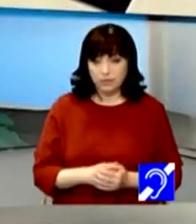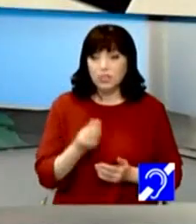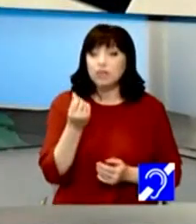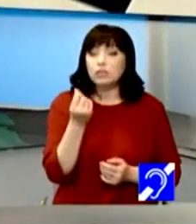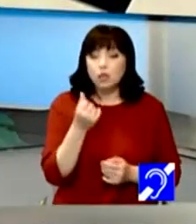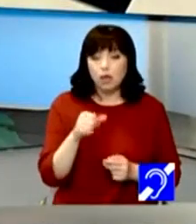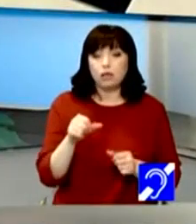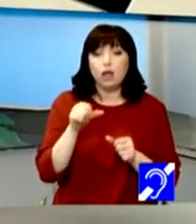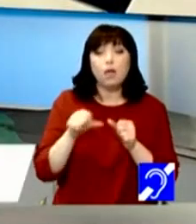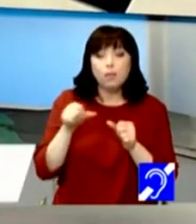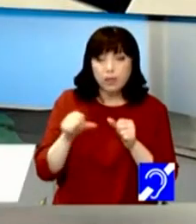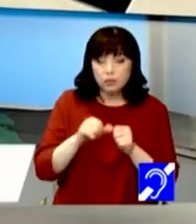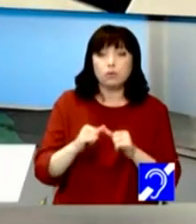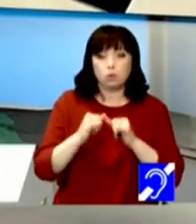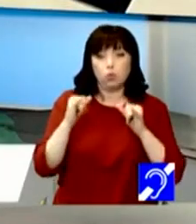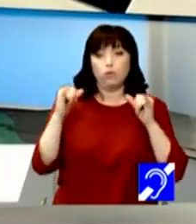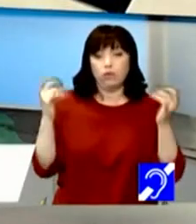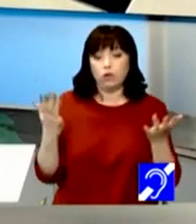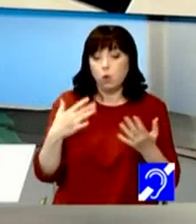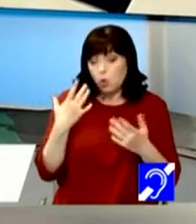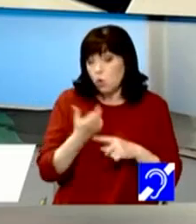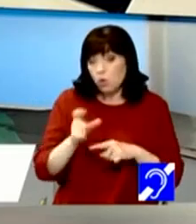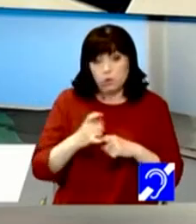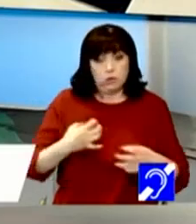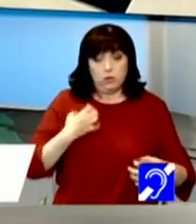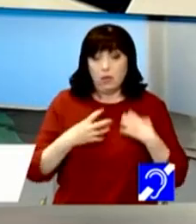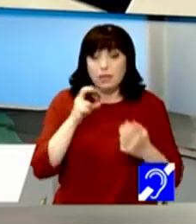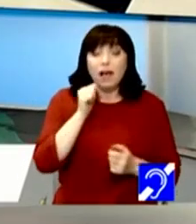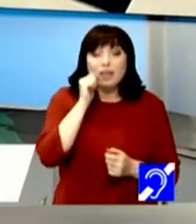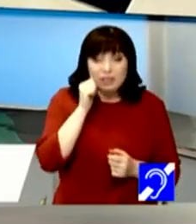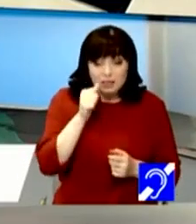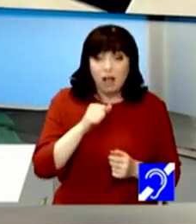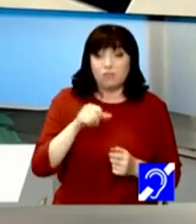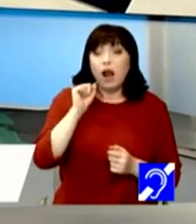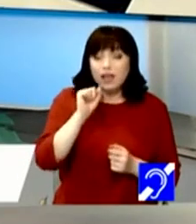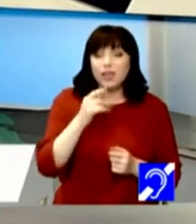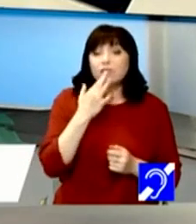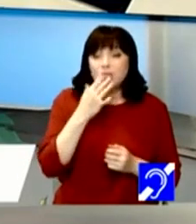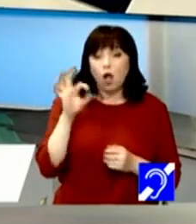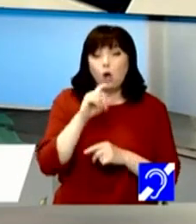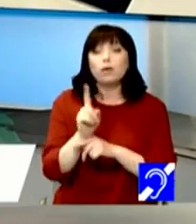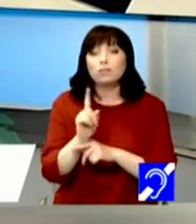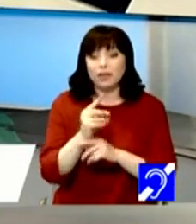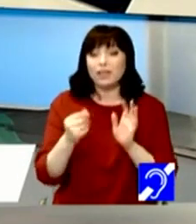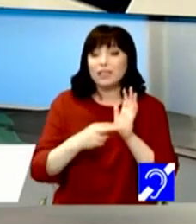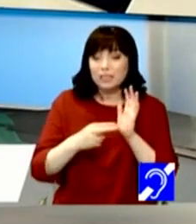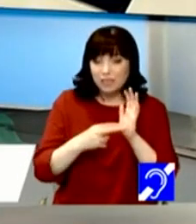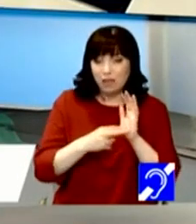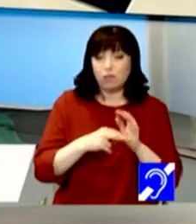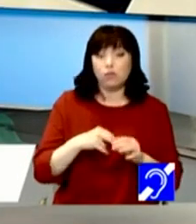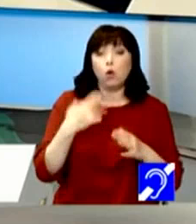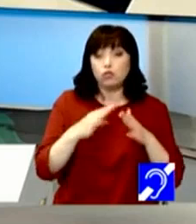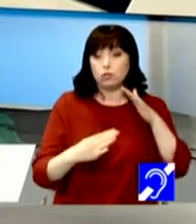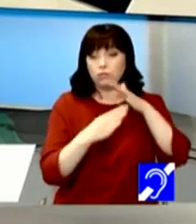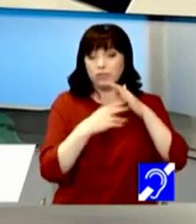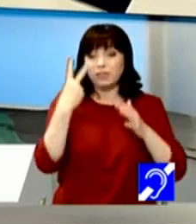Prețurile la carburanți continuă să crească îngrijorător. Pentru mâine, Agenția Națională pentru Reglementare Energetică a anunțat un preț plafon